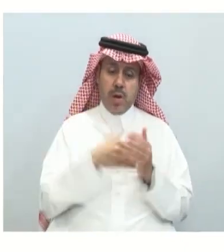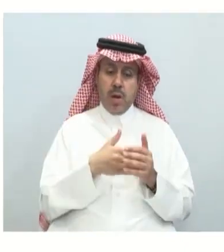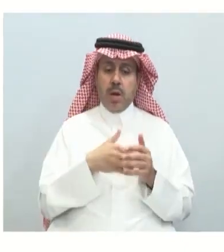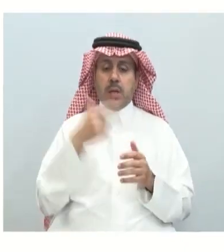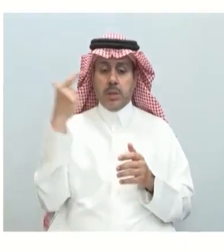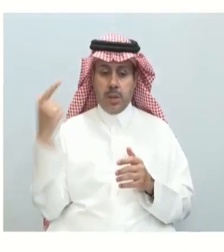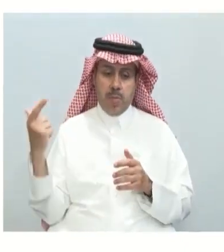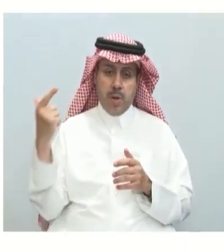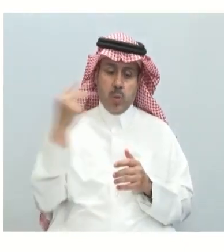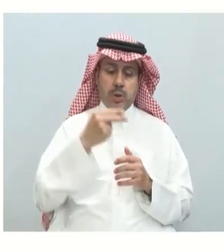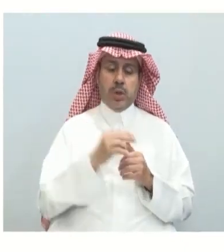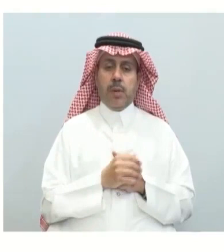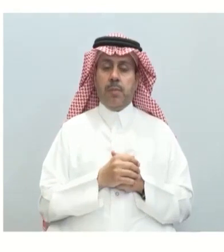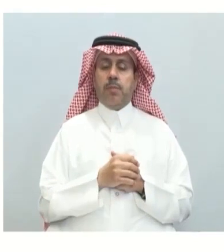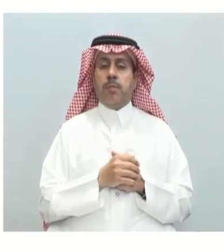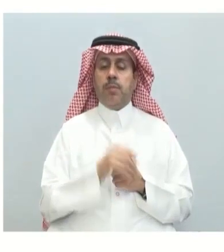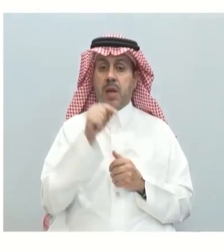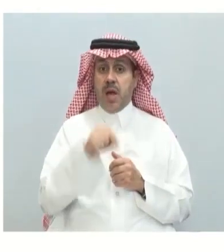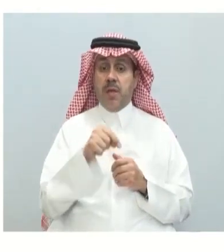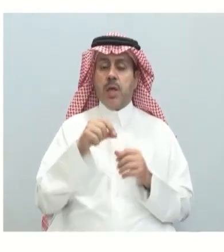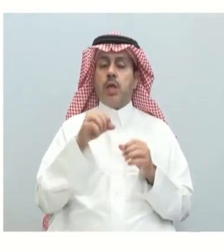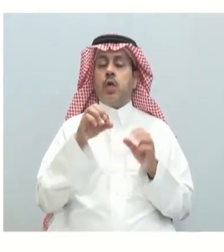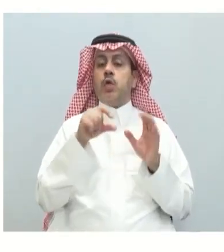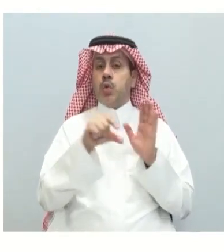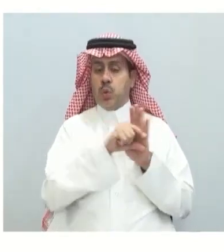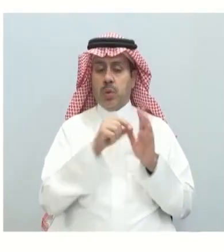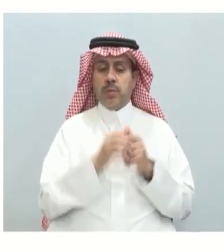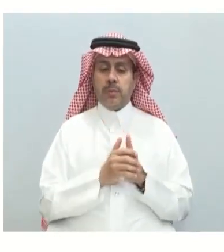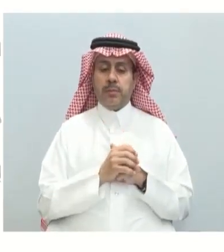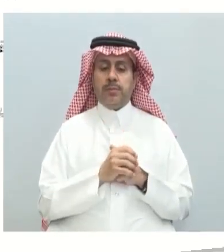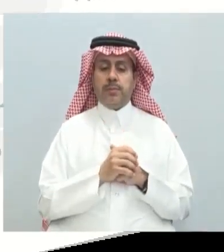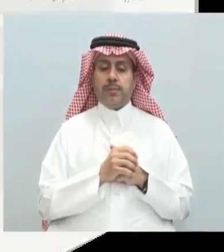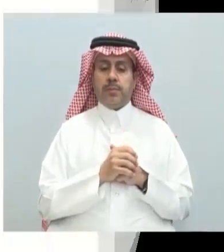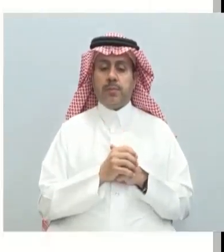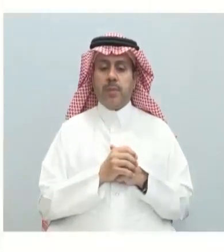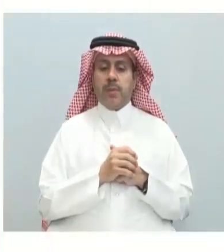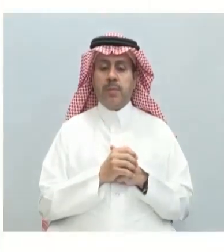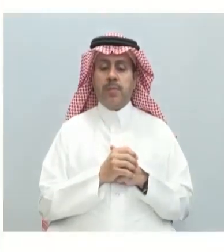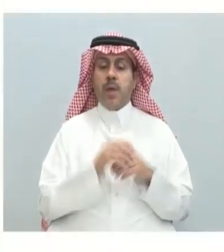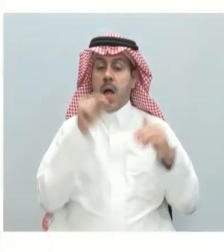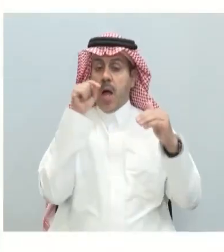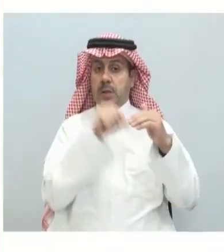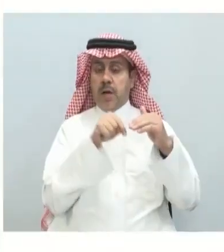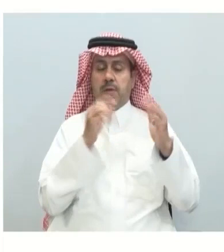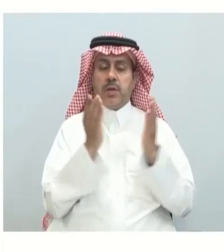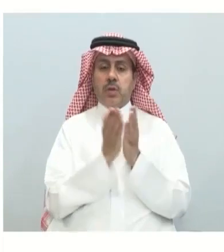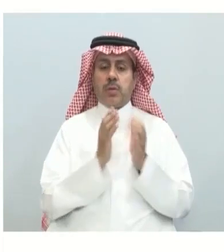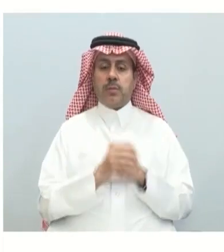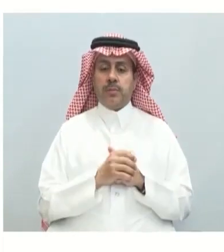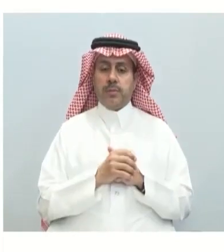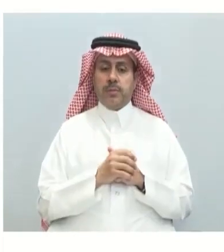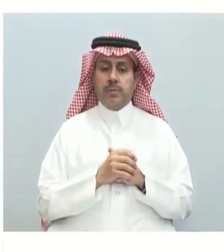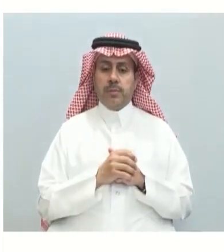الايه ال7 من هذه السوره ناتي واياكم في بدء درسنا هذا للوقوف على ابرز